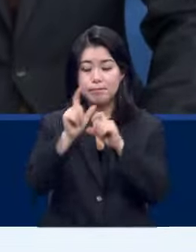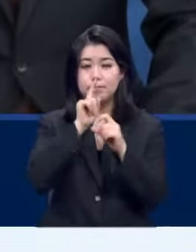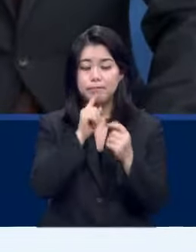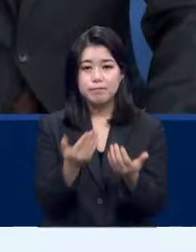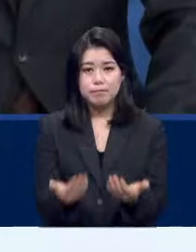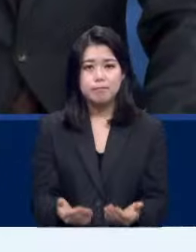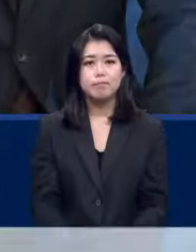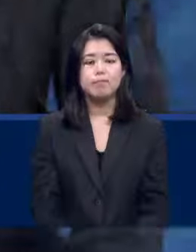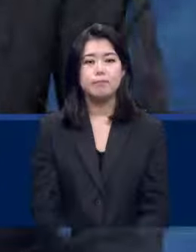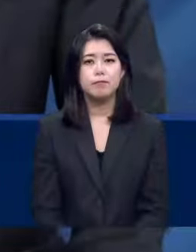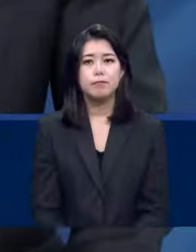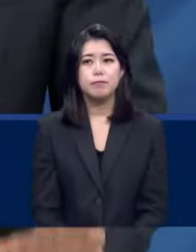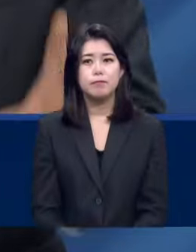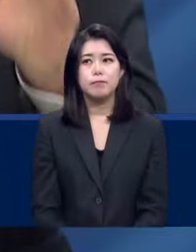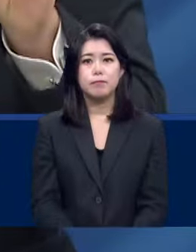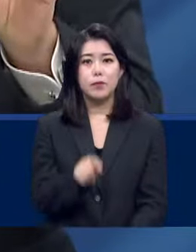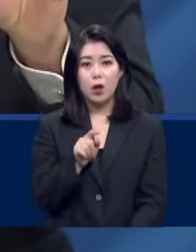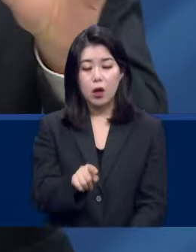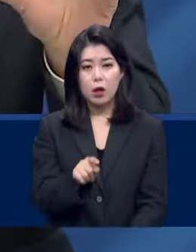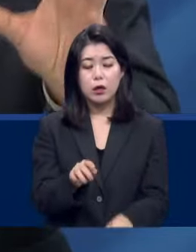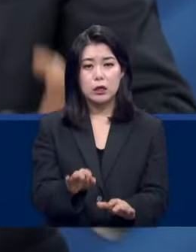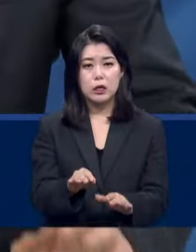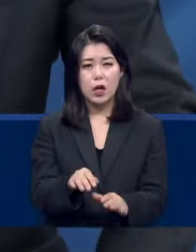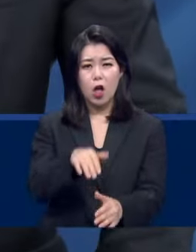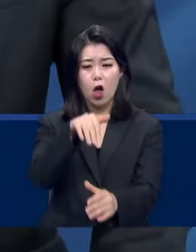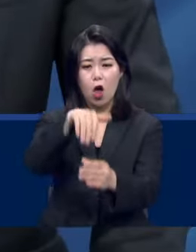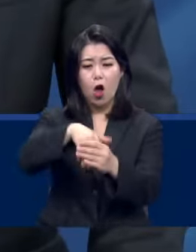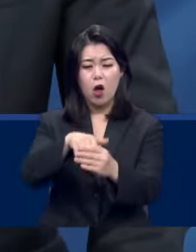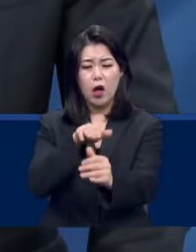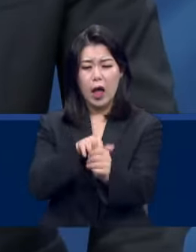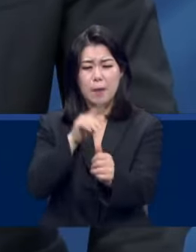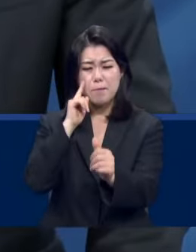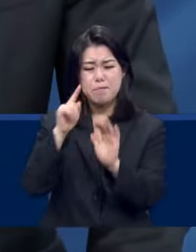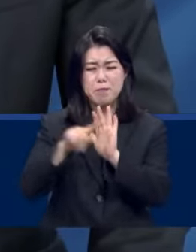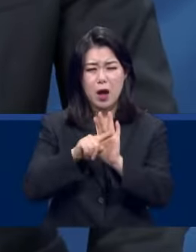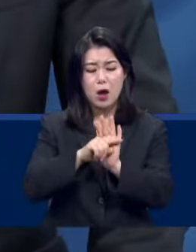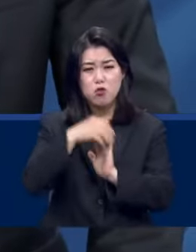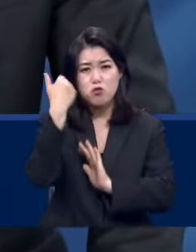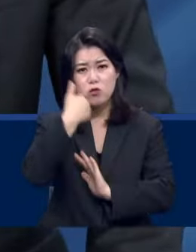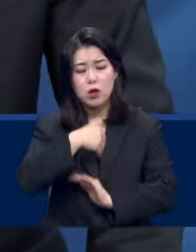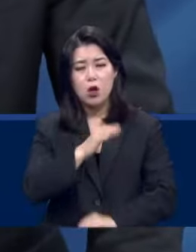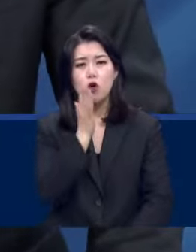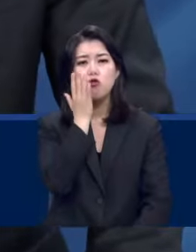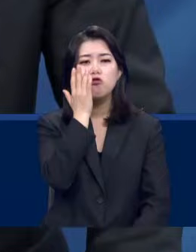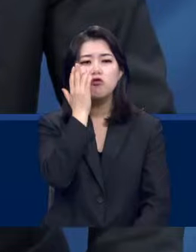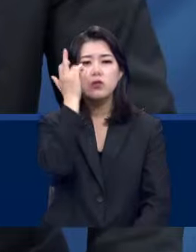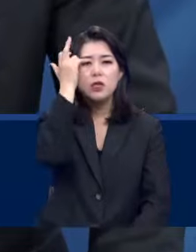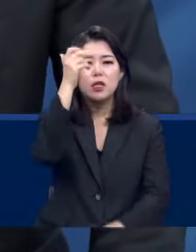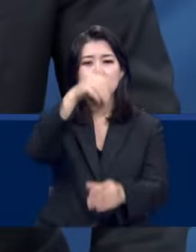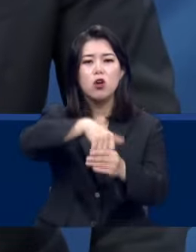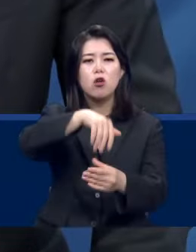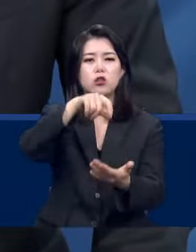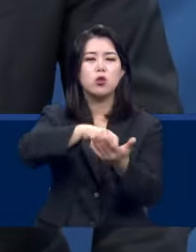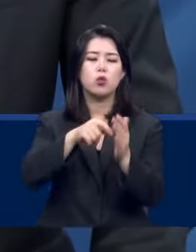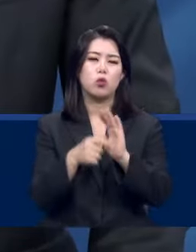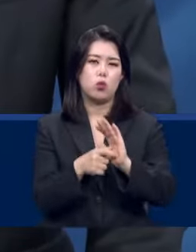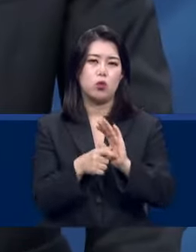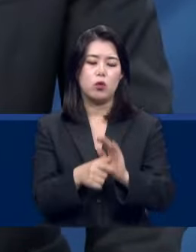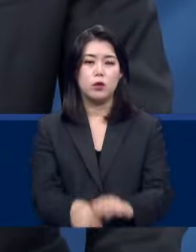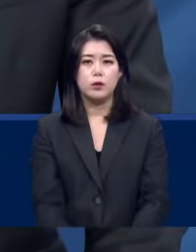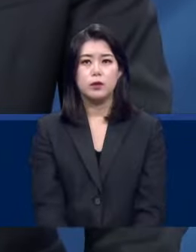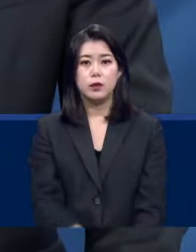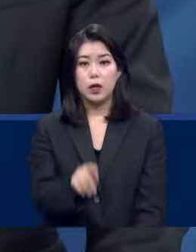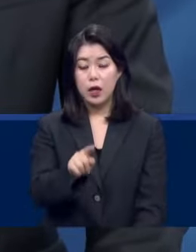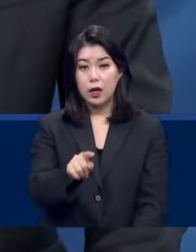싶은데요 여기에 부정적으로 선거에 개입했다고 하면 정말로 울산시장 선거 개입 사건 정가 정도가 돼야 됩니다